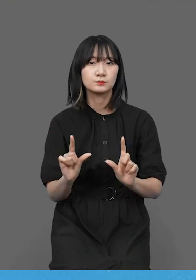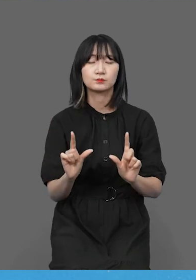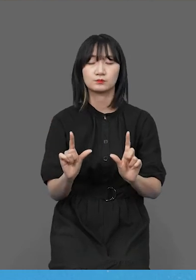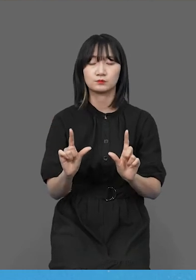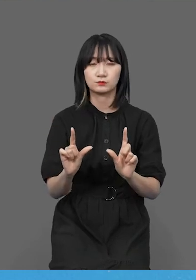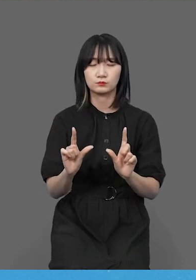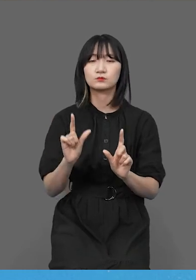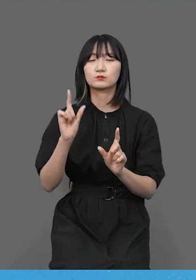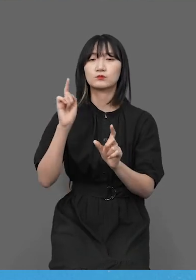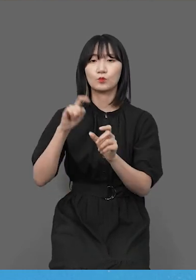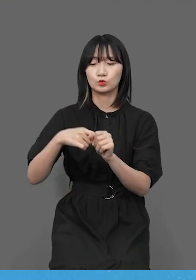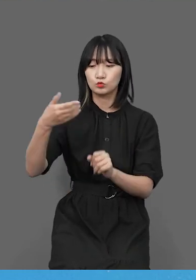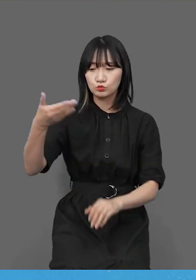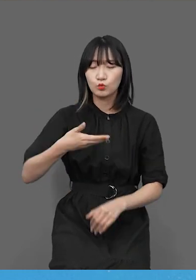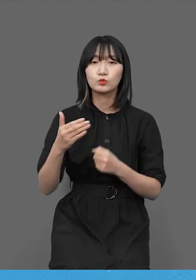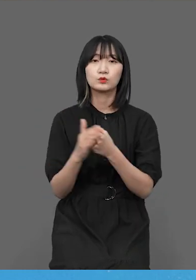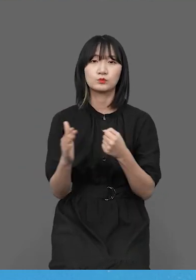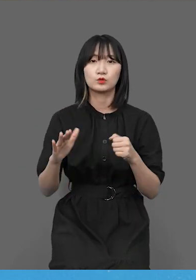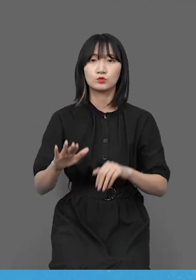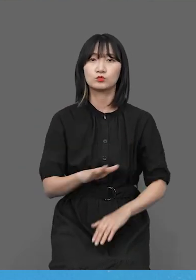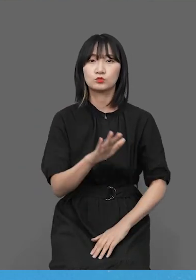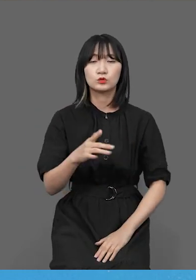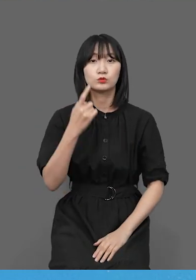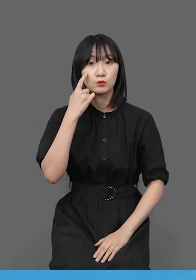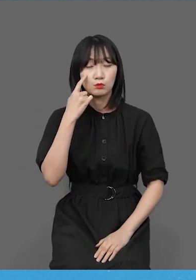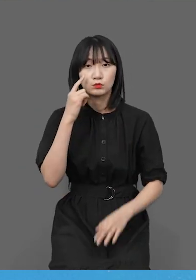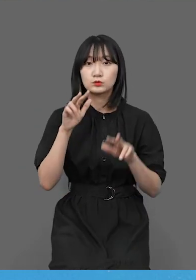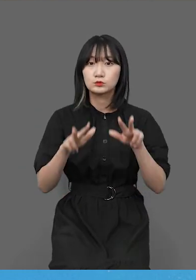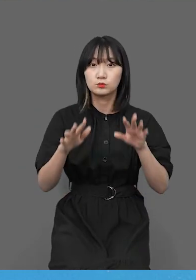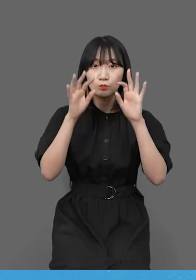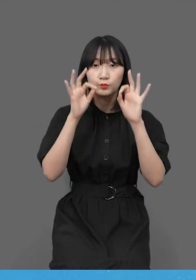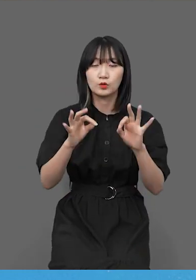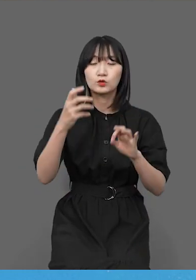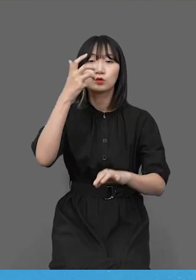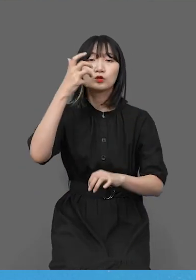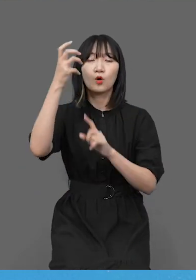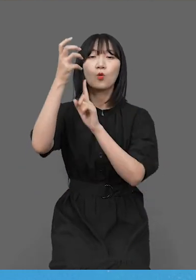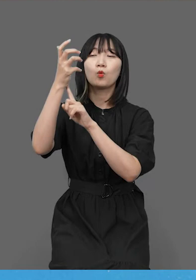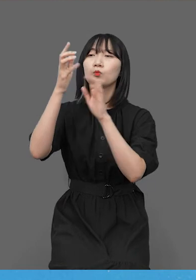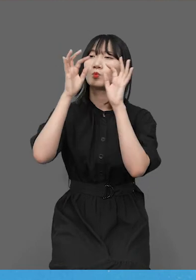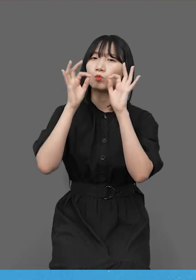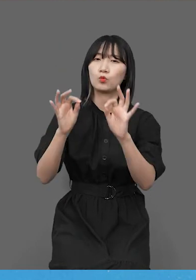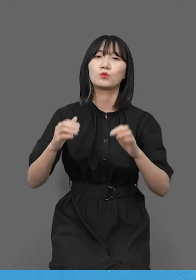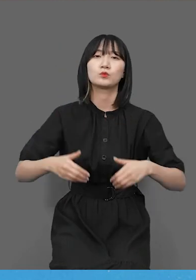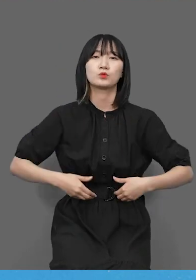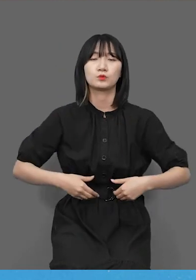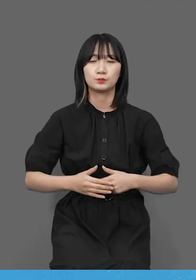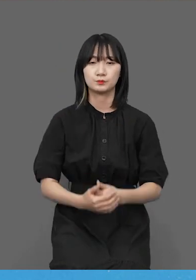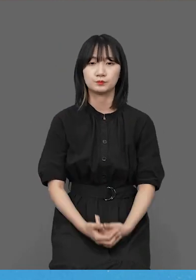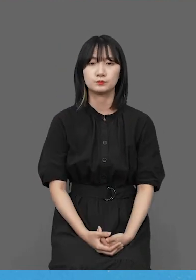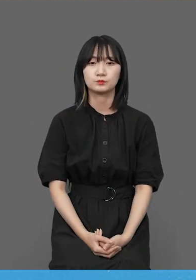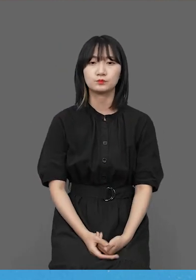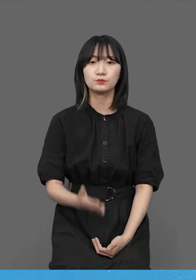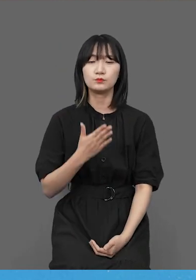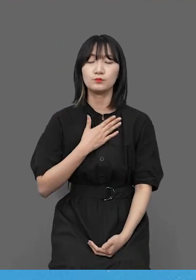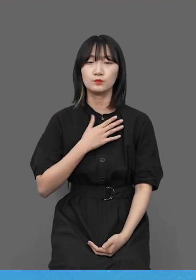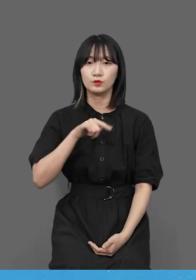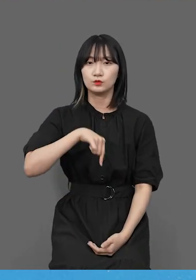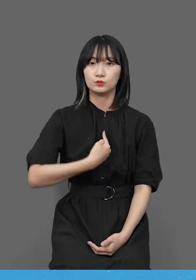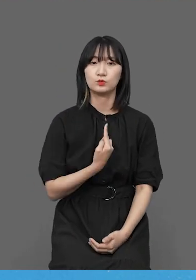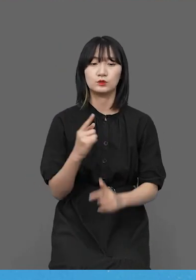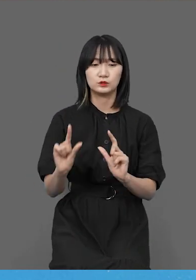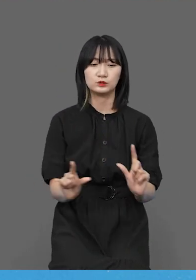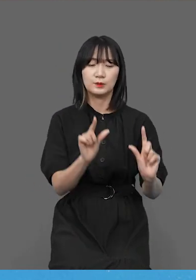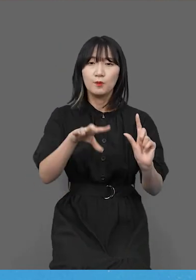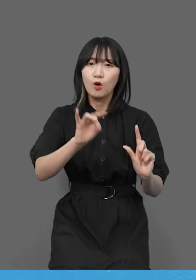삶의 목적을 두셨기 때문에 우리 눈에는 영혼이 들어오는 것이죠. 내 자신의 삶이